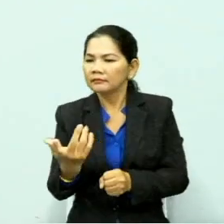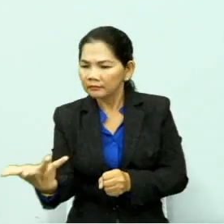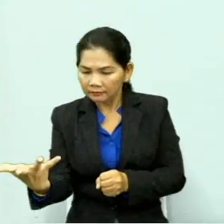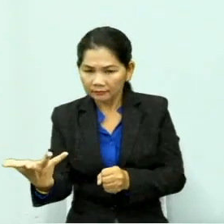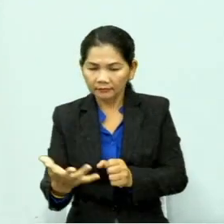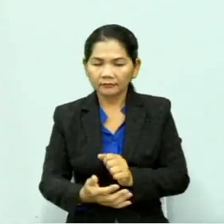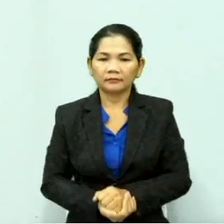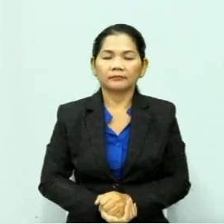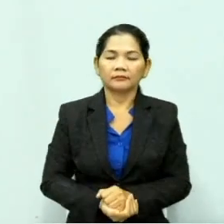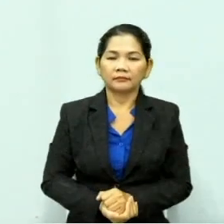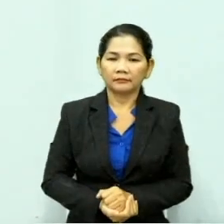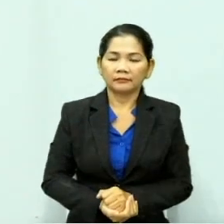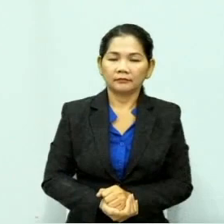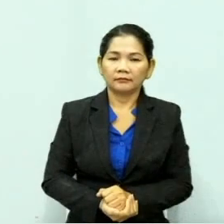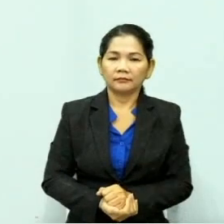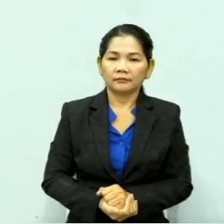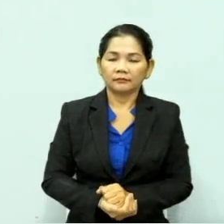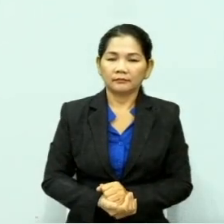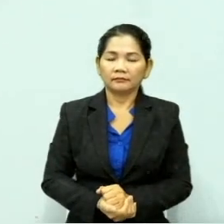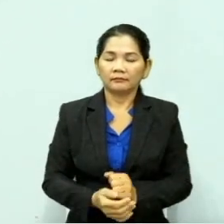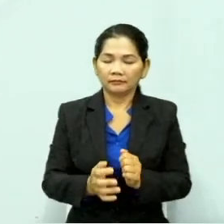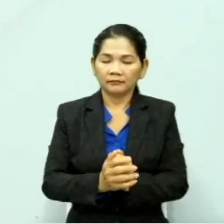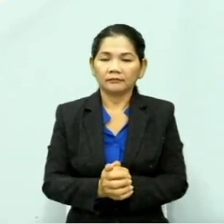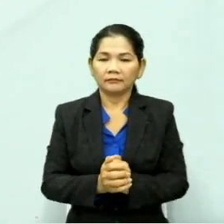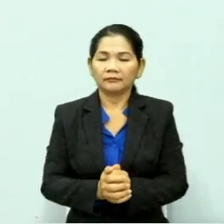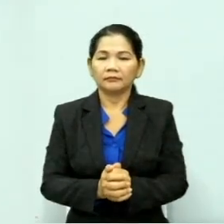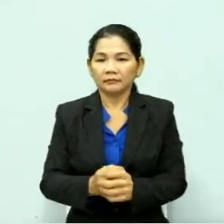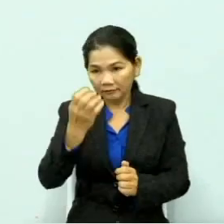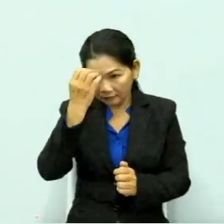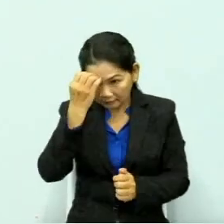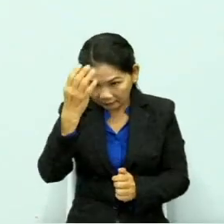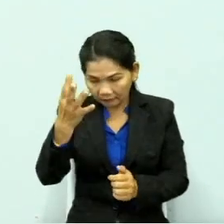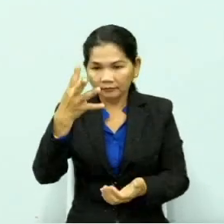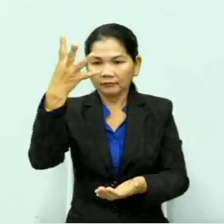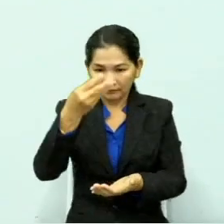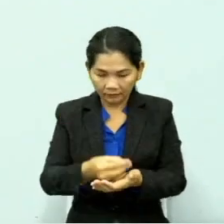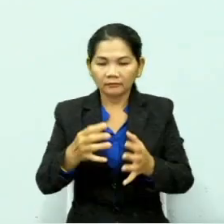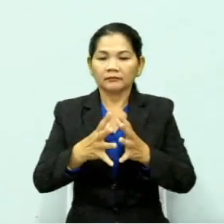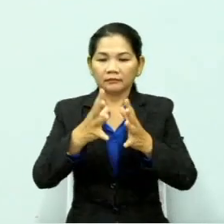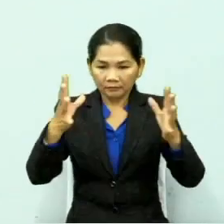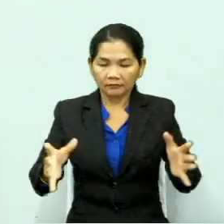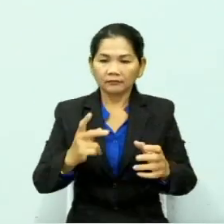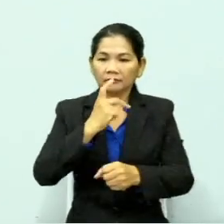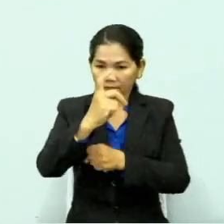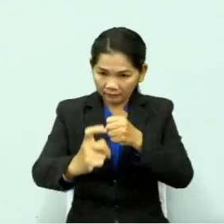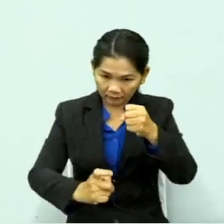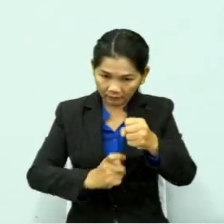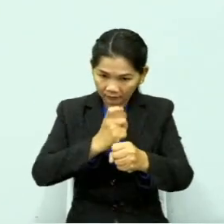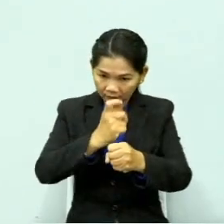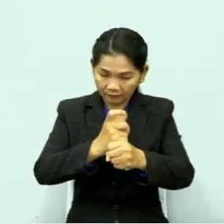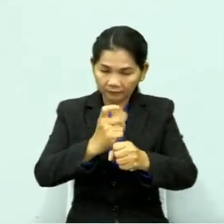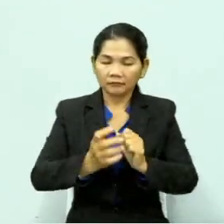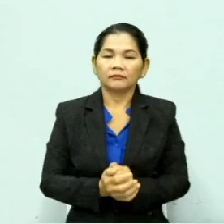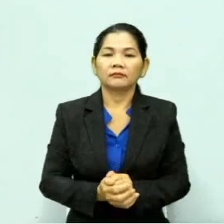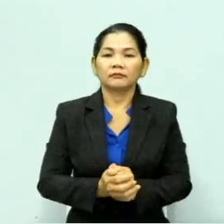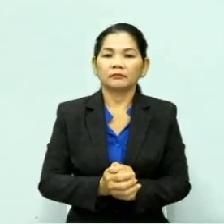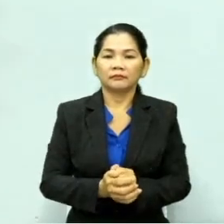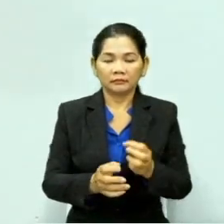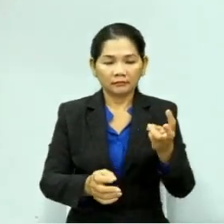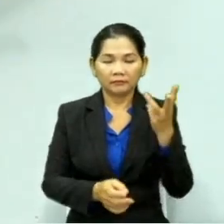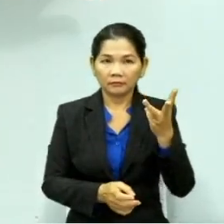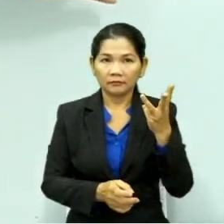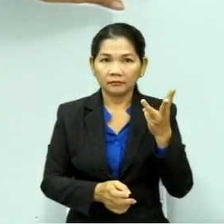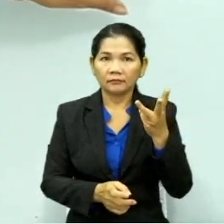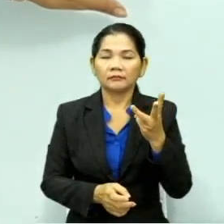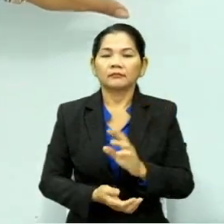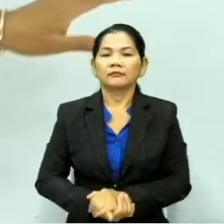đếch đàm bấy ai xâm bán tiền ní nếu cùng vùng chà ní cứ chìa xùm nua rồi bà dương nè